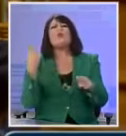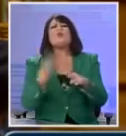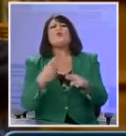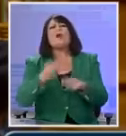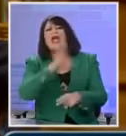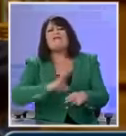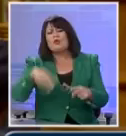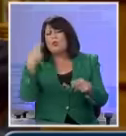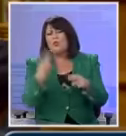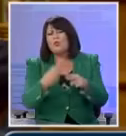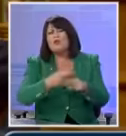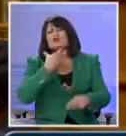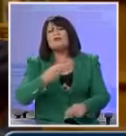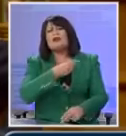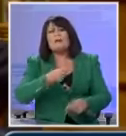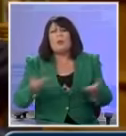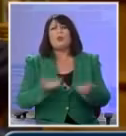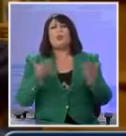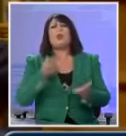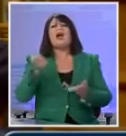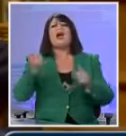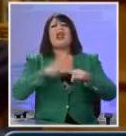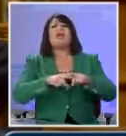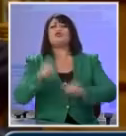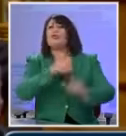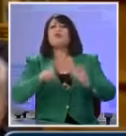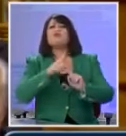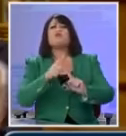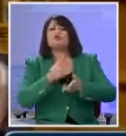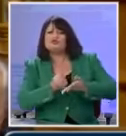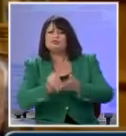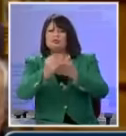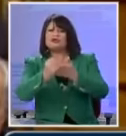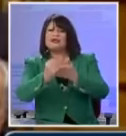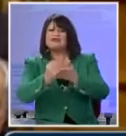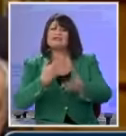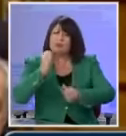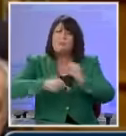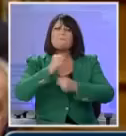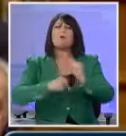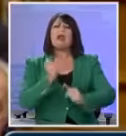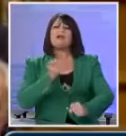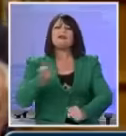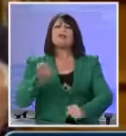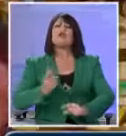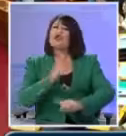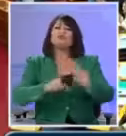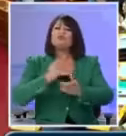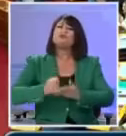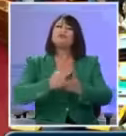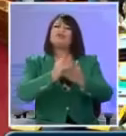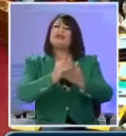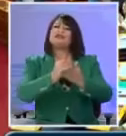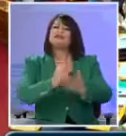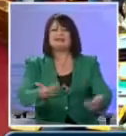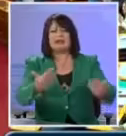ευρώπη την ελάφρυνση του ελληνικού χρέους με ποιους είστε λοιπόν σε αυτή την εθνική μάχη σε αυτή την εθνική προσπάθεια είστε